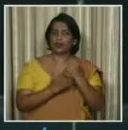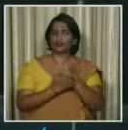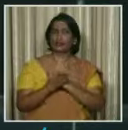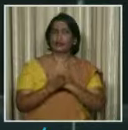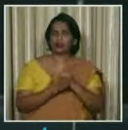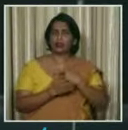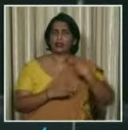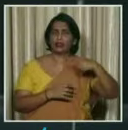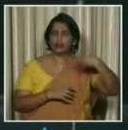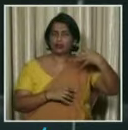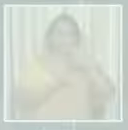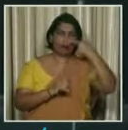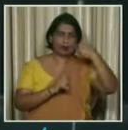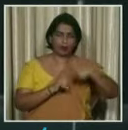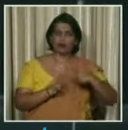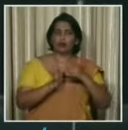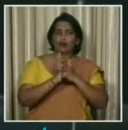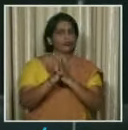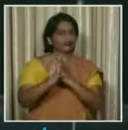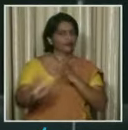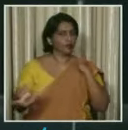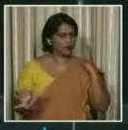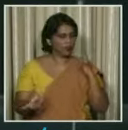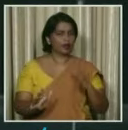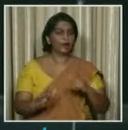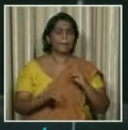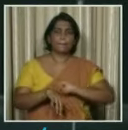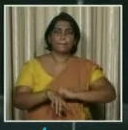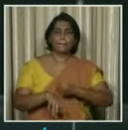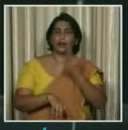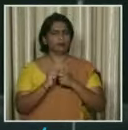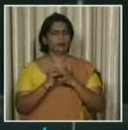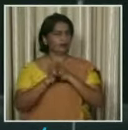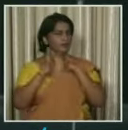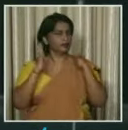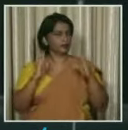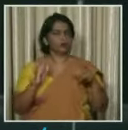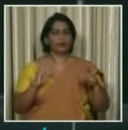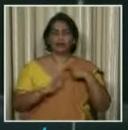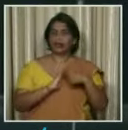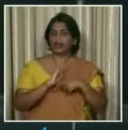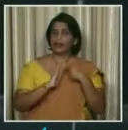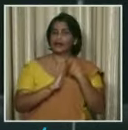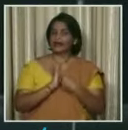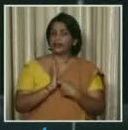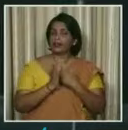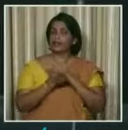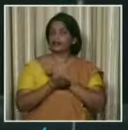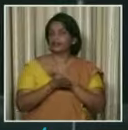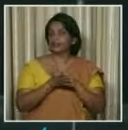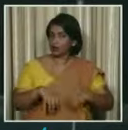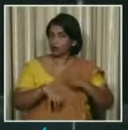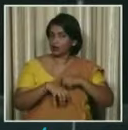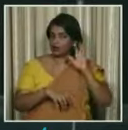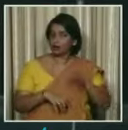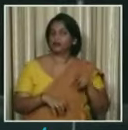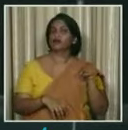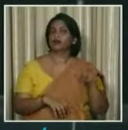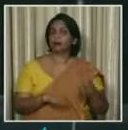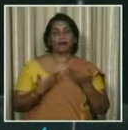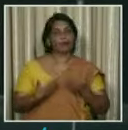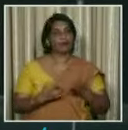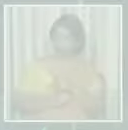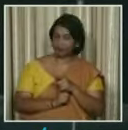දින 4-5 පෙට්‍රල් පෝලිං, ගෑස් පෝලිං, පැය 14ක් විදුලිය කප්පාදුව රටේ නීතිය සාමයේ බිඳ වැටුණු අවස්ථාවක තමයි